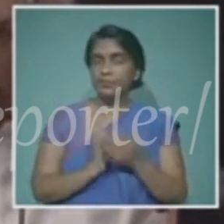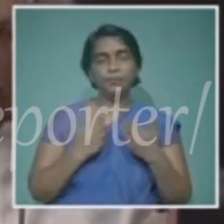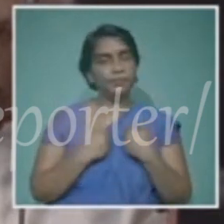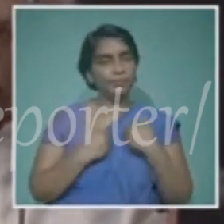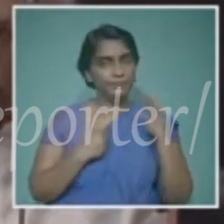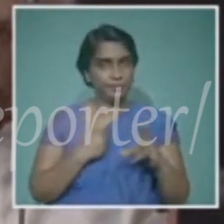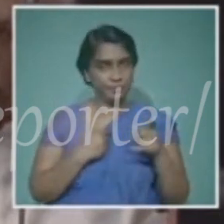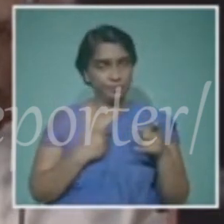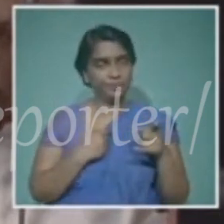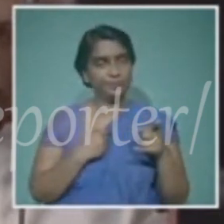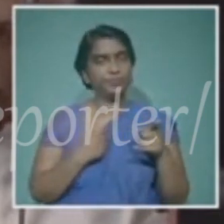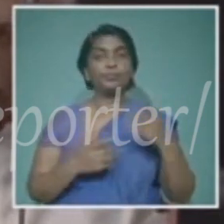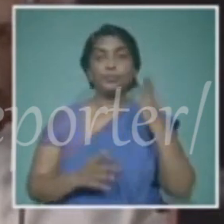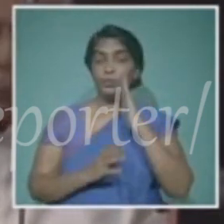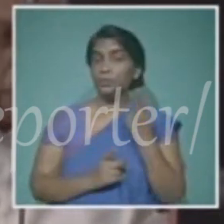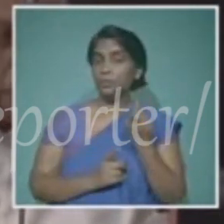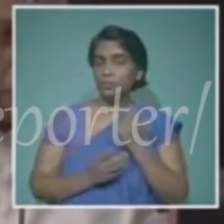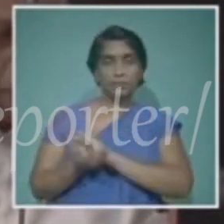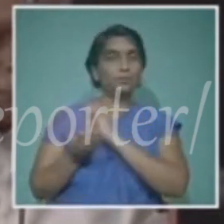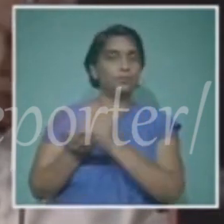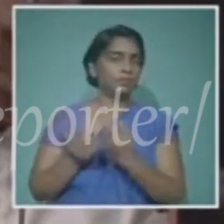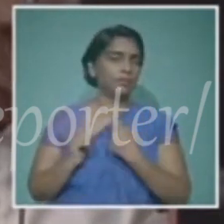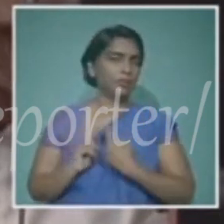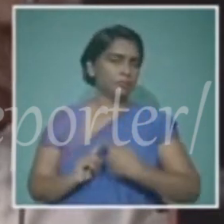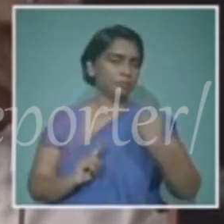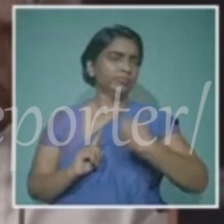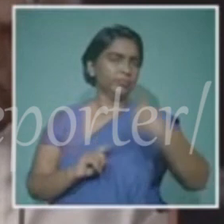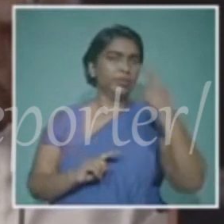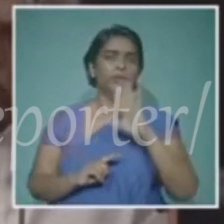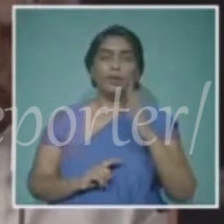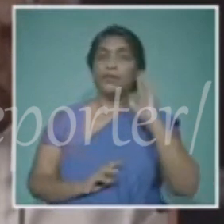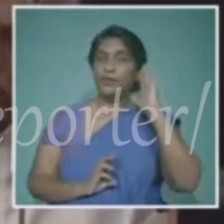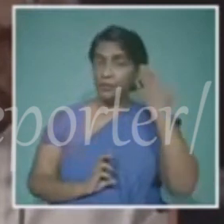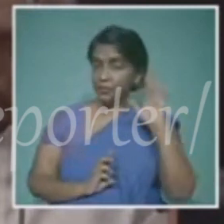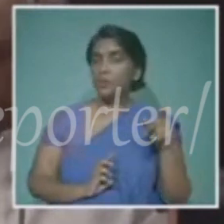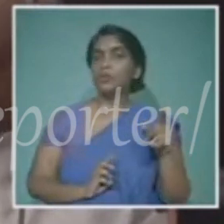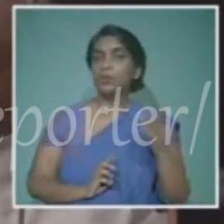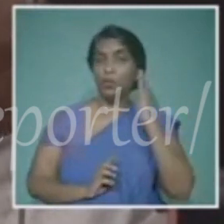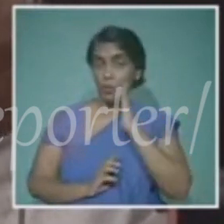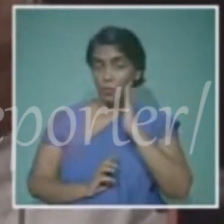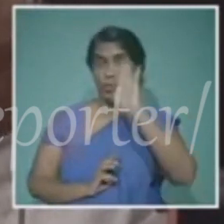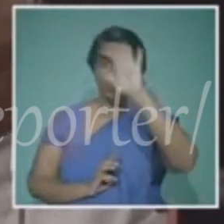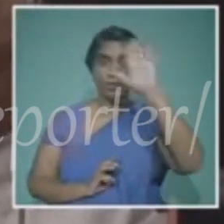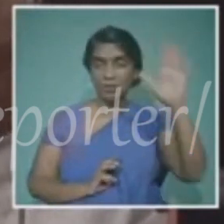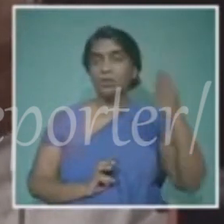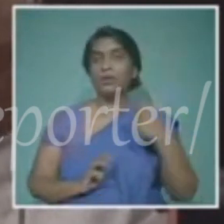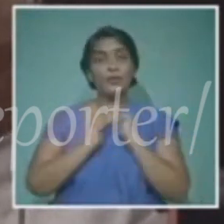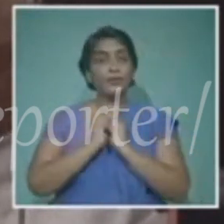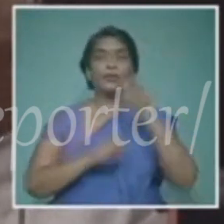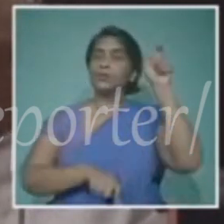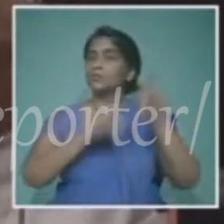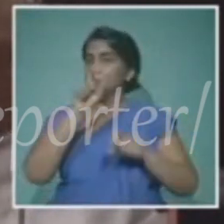තියෙන විදේශ විනිමය සංචිතය වැඩි වෙන්න විශේෂයෙන්ම විදේශයේ ඉන්න අපේ